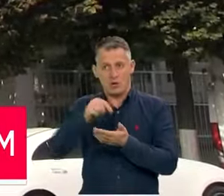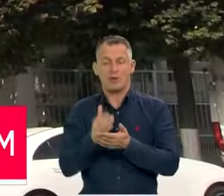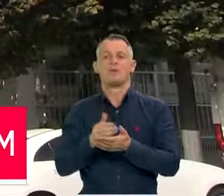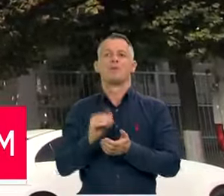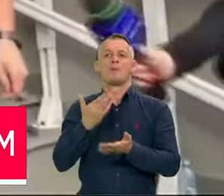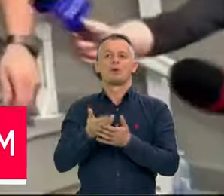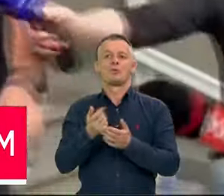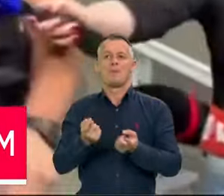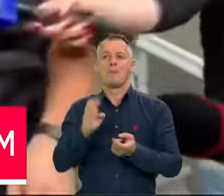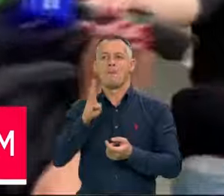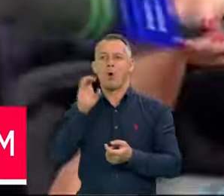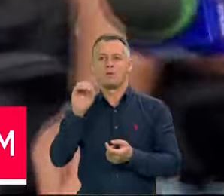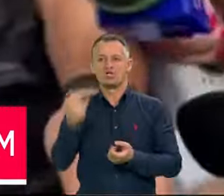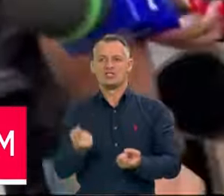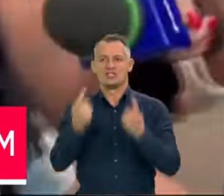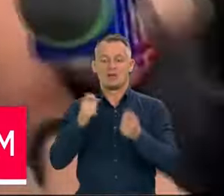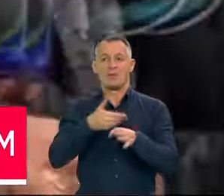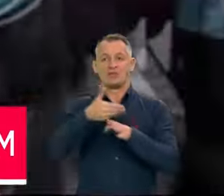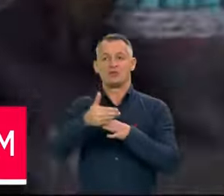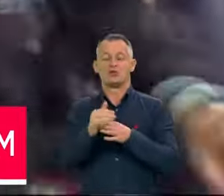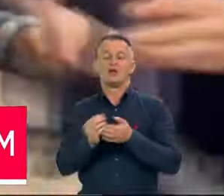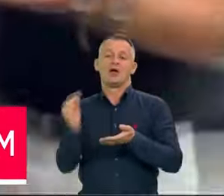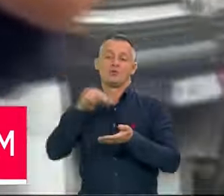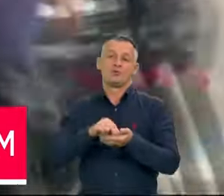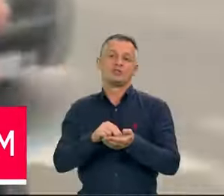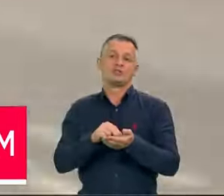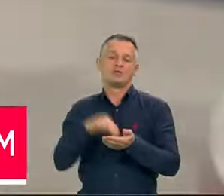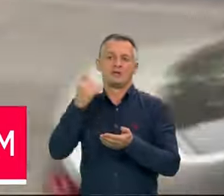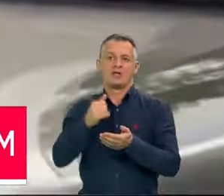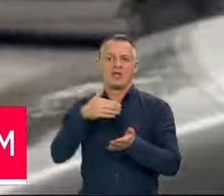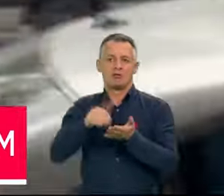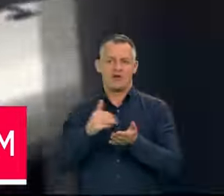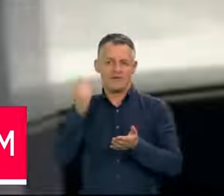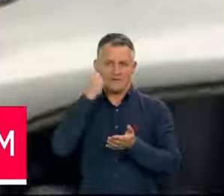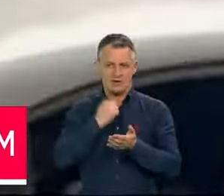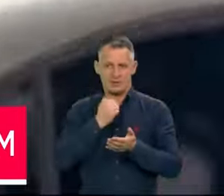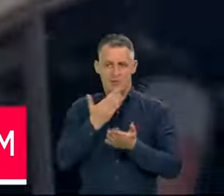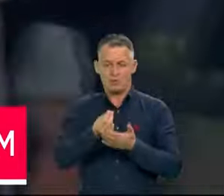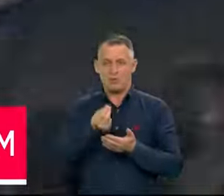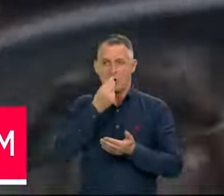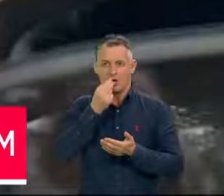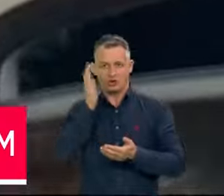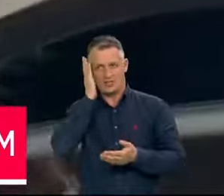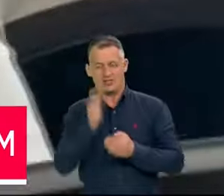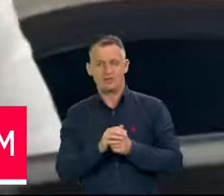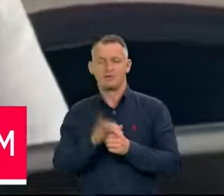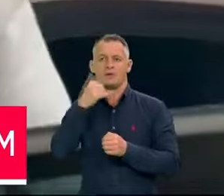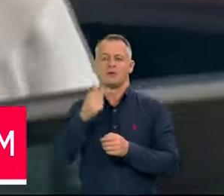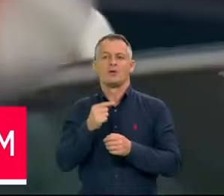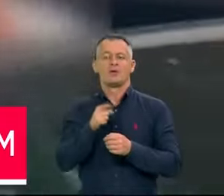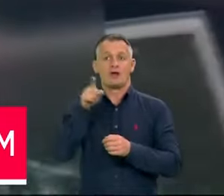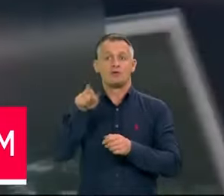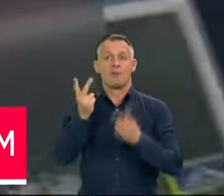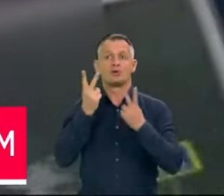sanie le a impus unior cheltuieli fictive de cazare și de masă el a efectuat plăți reprezentând sponsorizări fiind